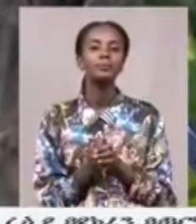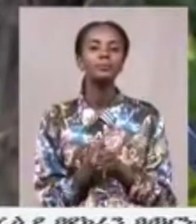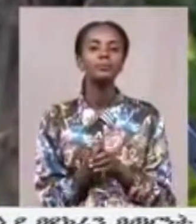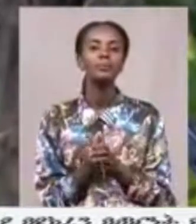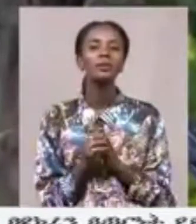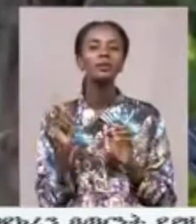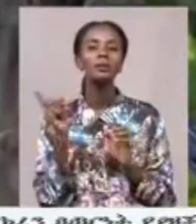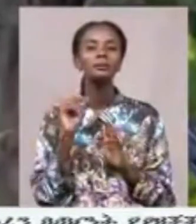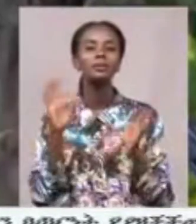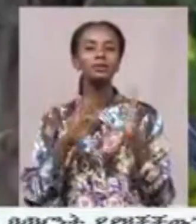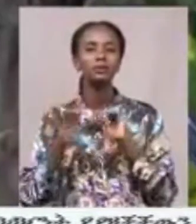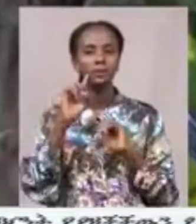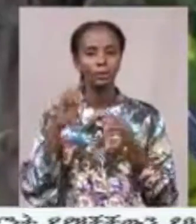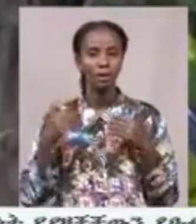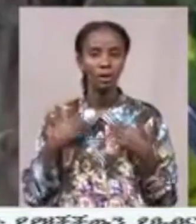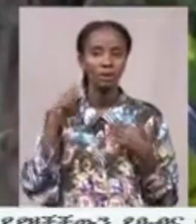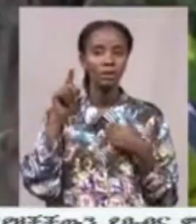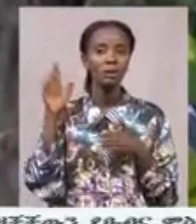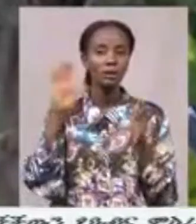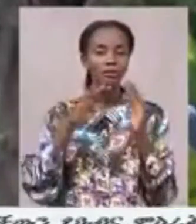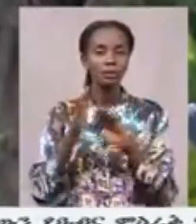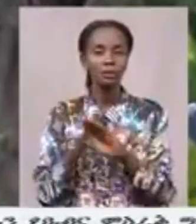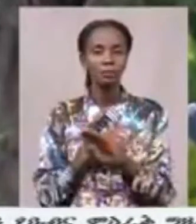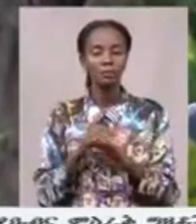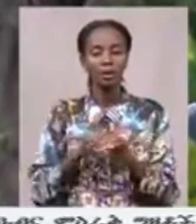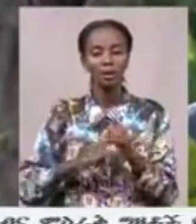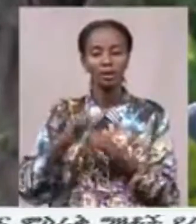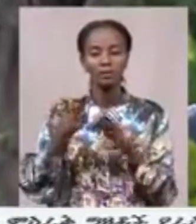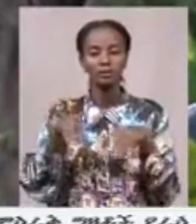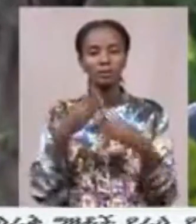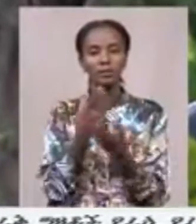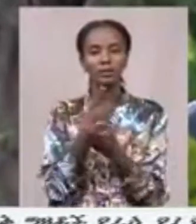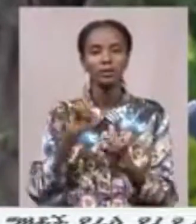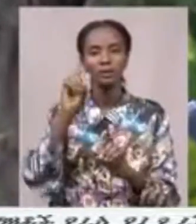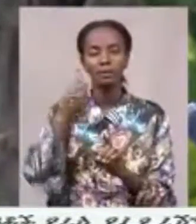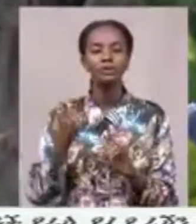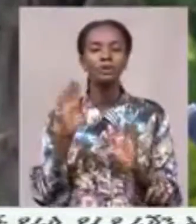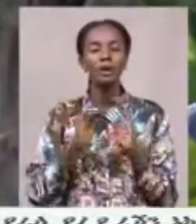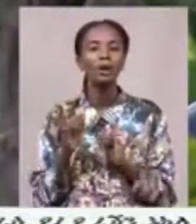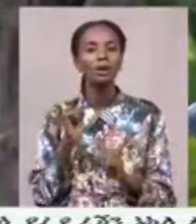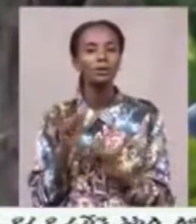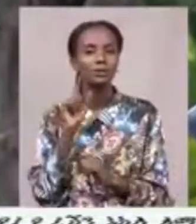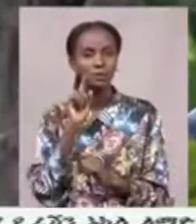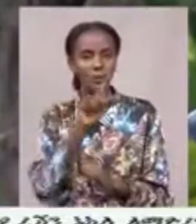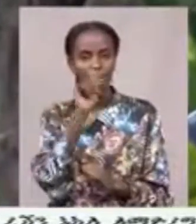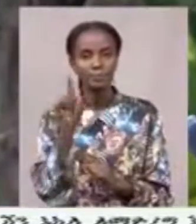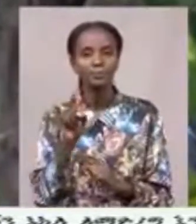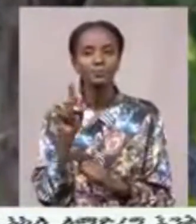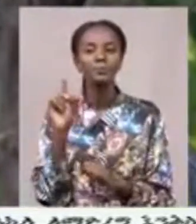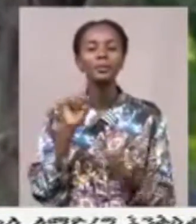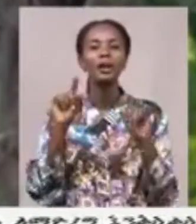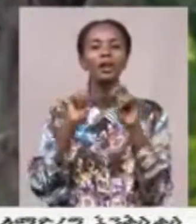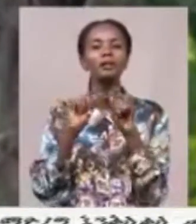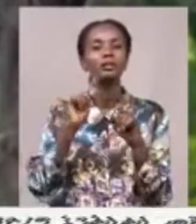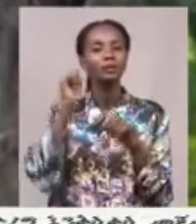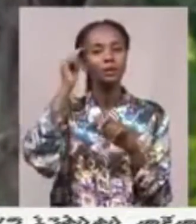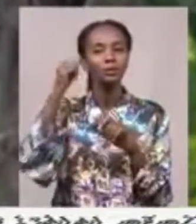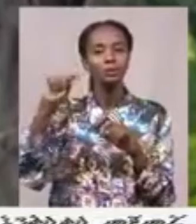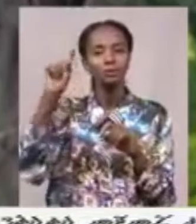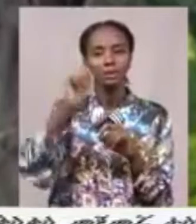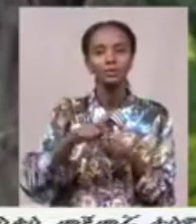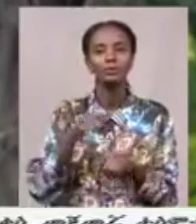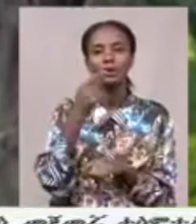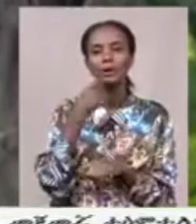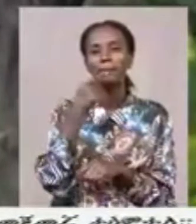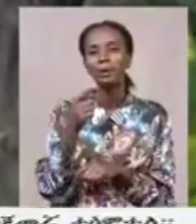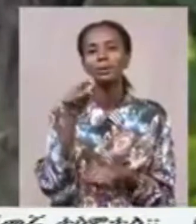የምን ችግር ነው ያለው? ከዛ ችግር ቅድሚያ ሊሰጠውና ሊፈታ የሚገባው ችግር የትኛው ነው? ለሱ ምን አይነት ቴክኖሎጂ ያስፈልገዋል